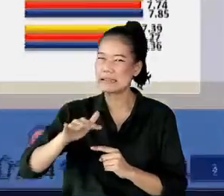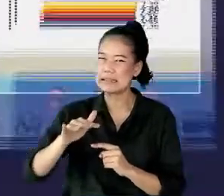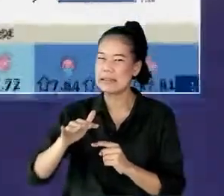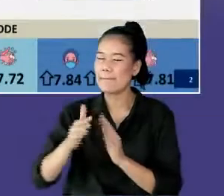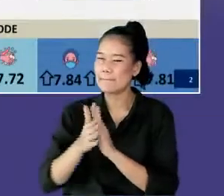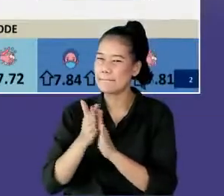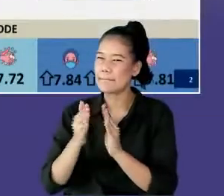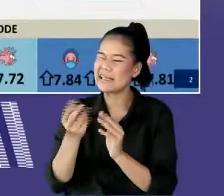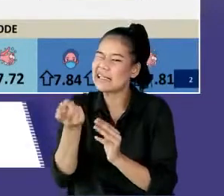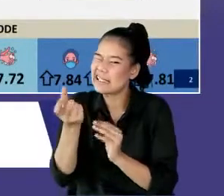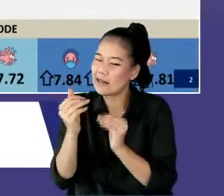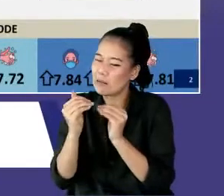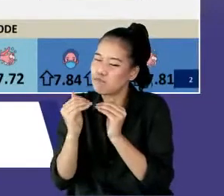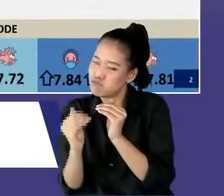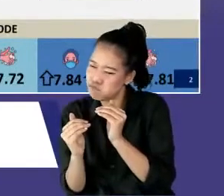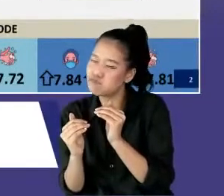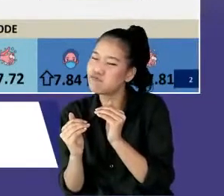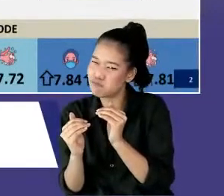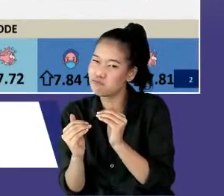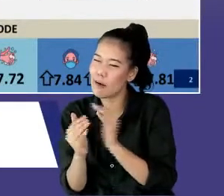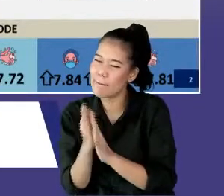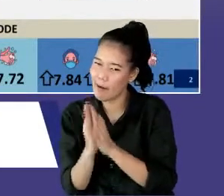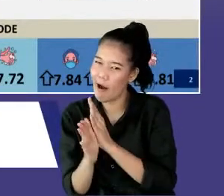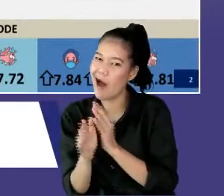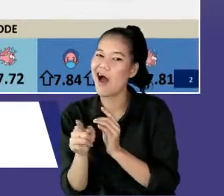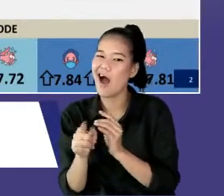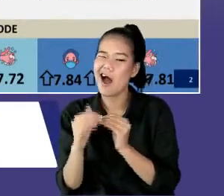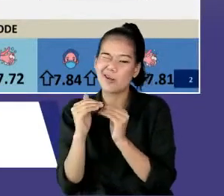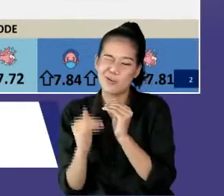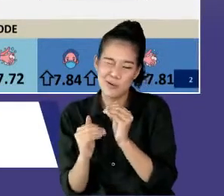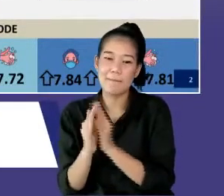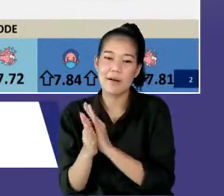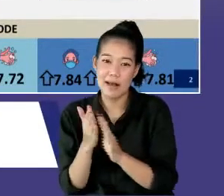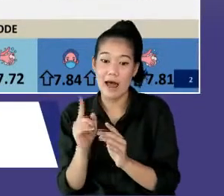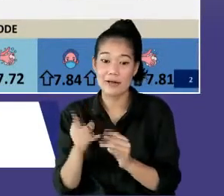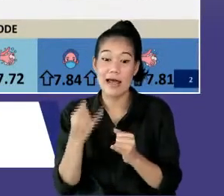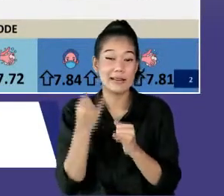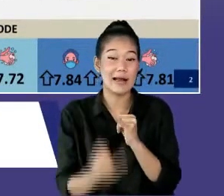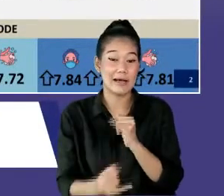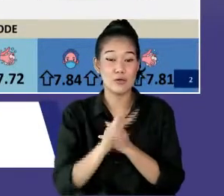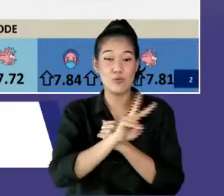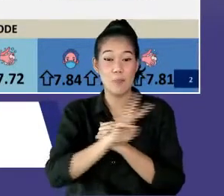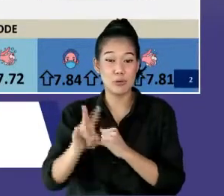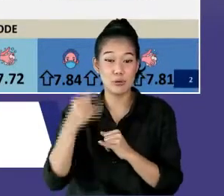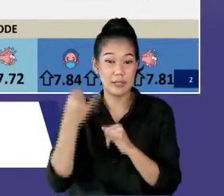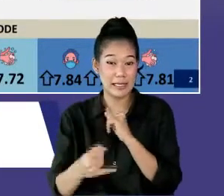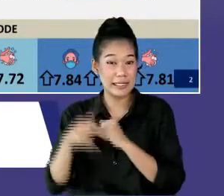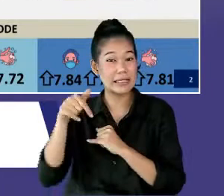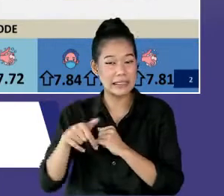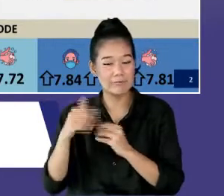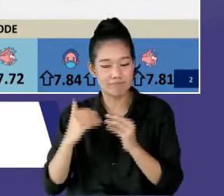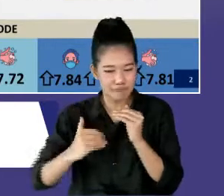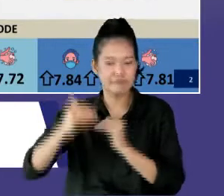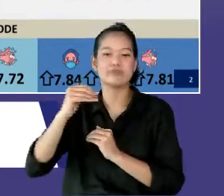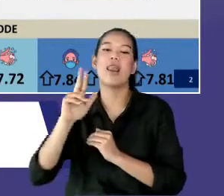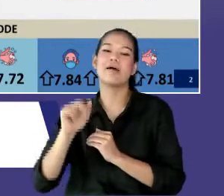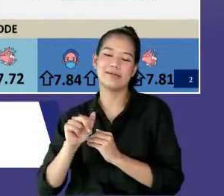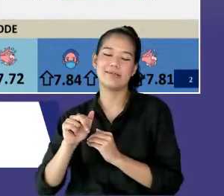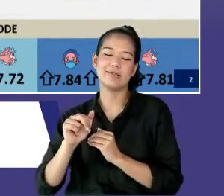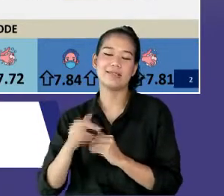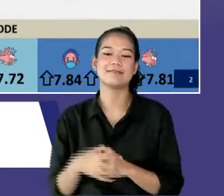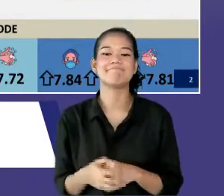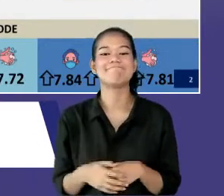sempat turun. Nah, Bali sedikit sempat turun, kemudian di periode terakhir, 2 minggu terakhir nih, meningkat lagi.